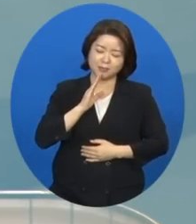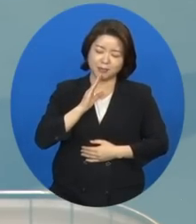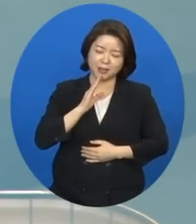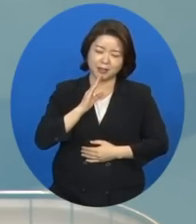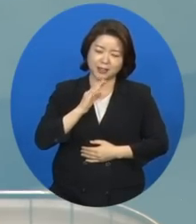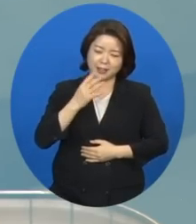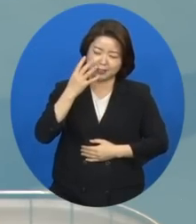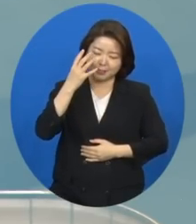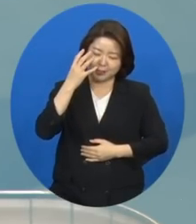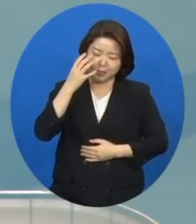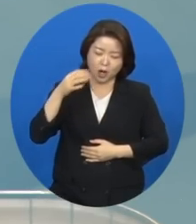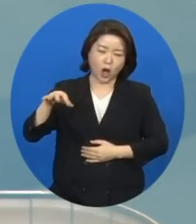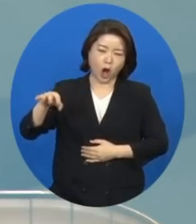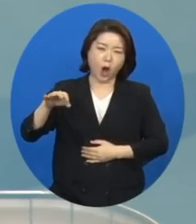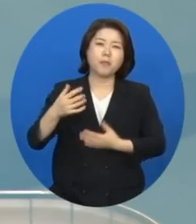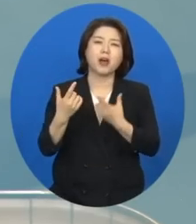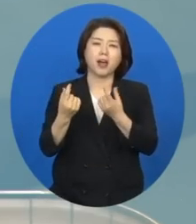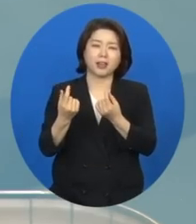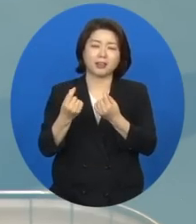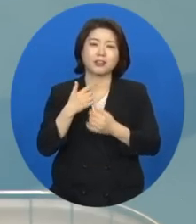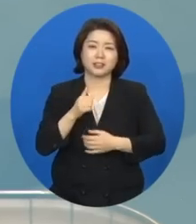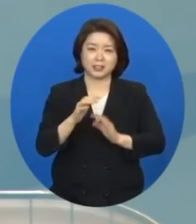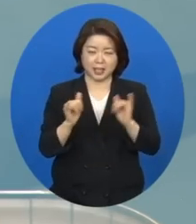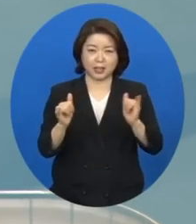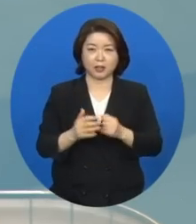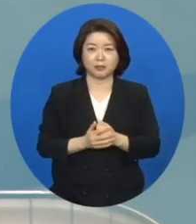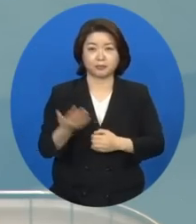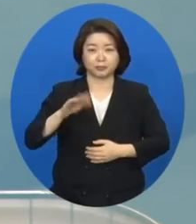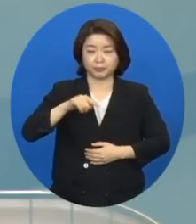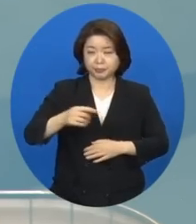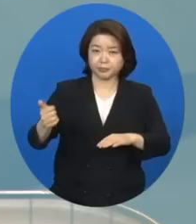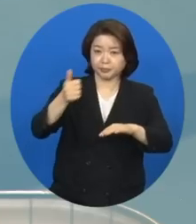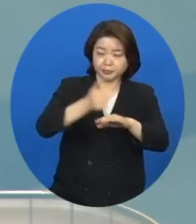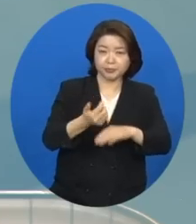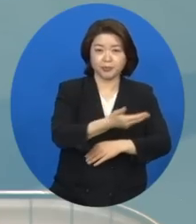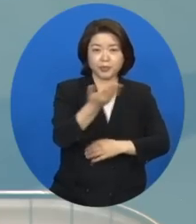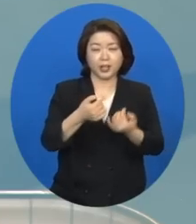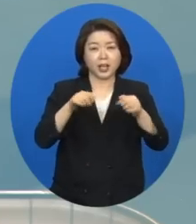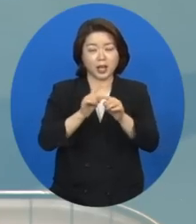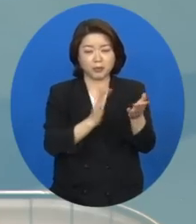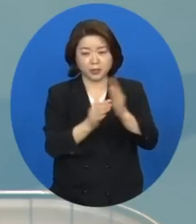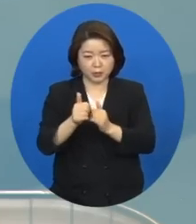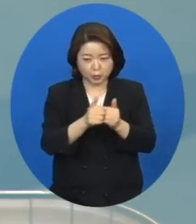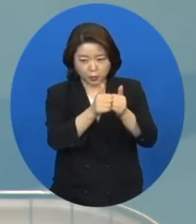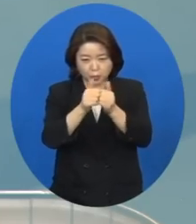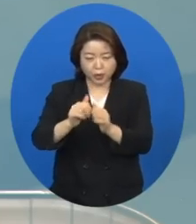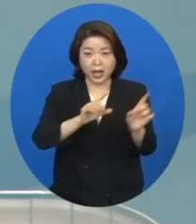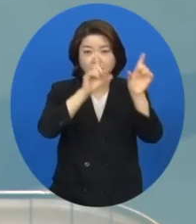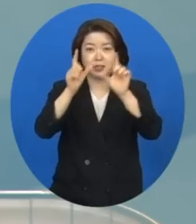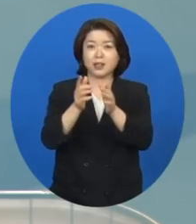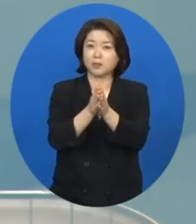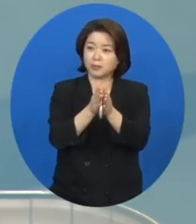그런데 선한목자 교회 부임하고 여러분들과 함께 예수님과 동행하는 삶을 시작하면서